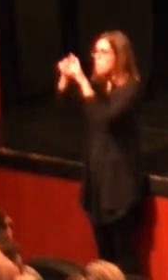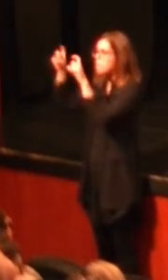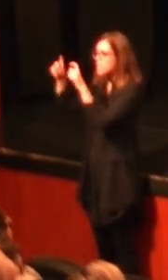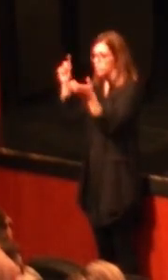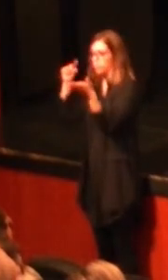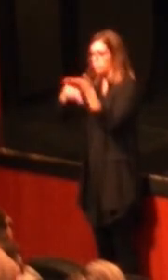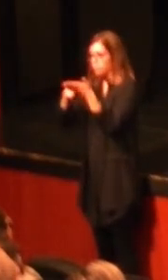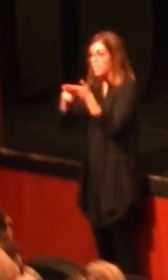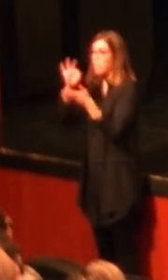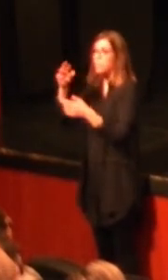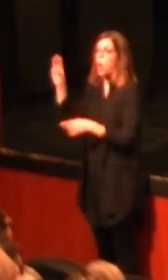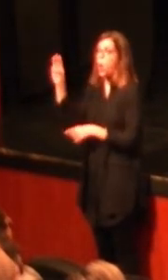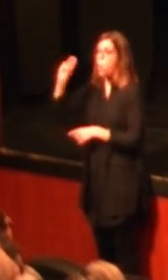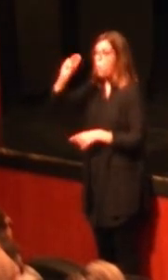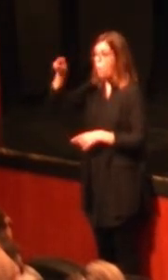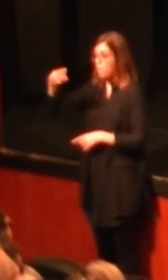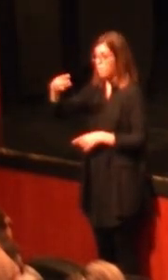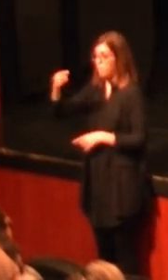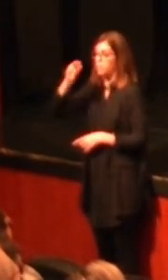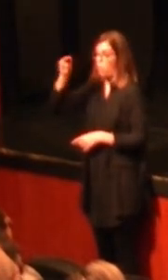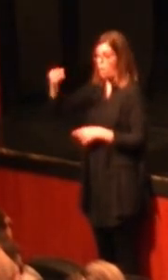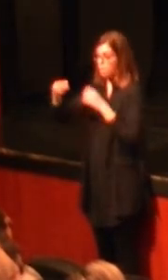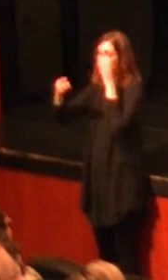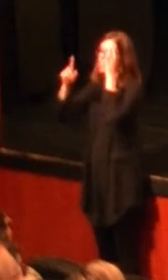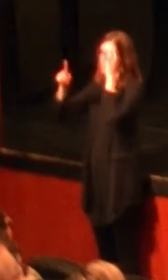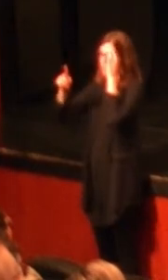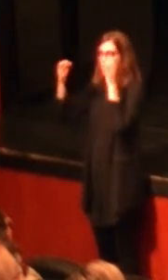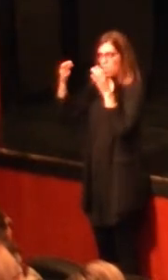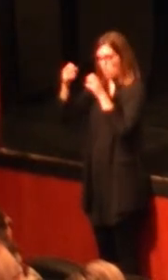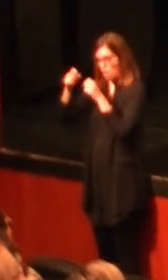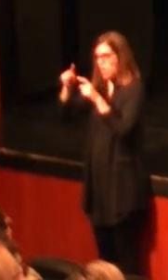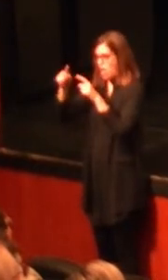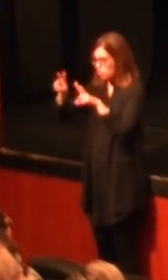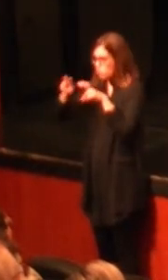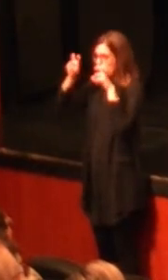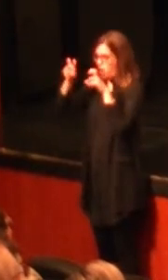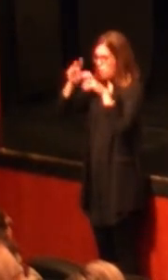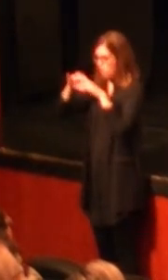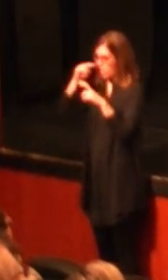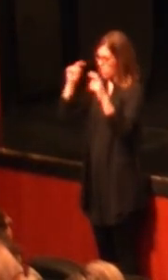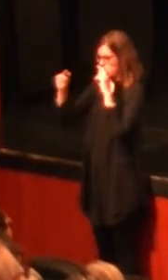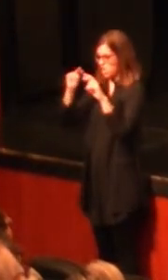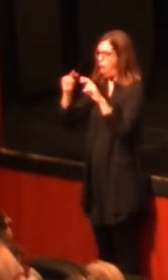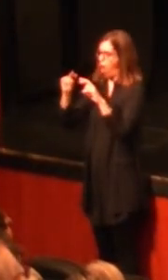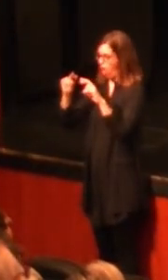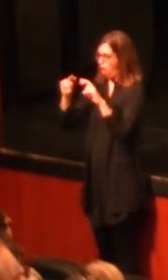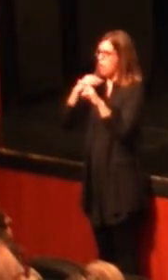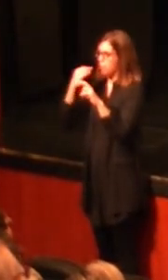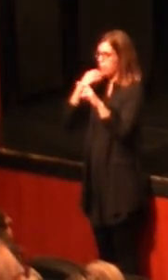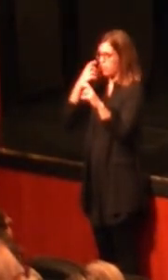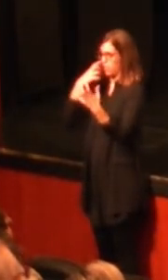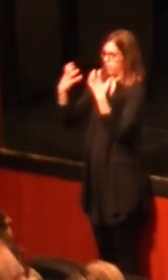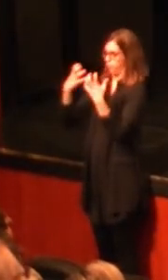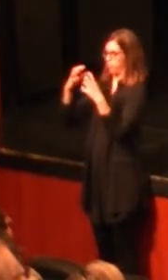Nova web, val? Els propers dies es presentarà aquesta nova web, ja està a punt. Hi ha una cosa remarcant aquesta nova